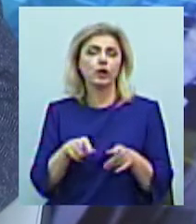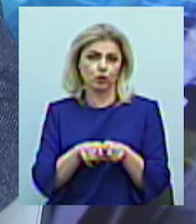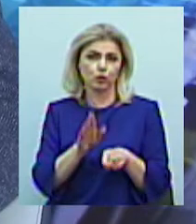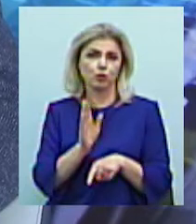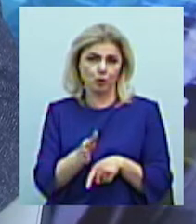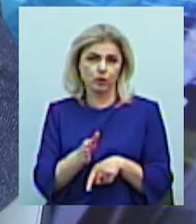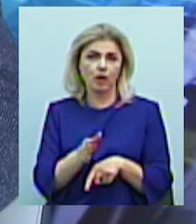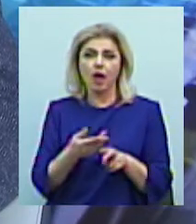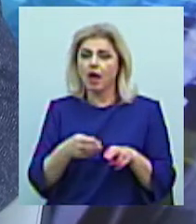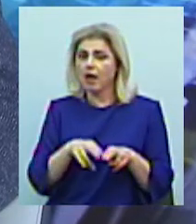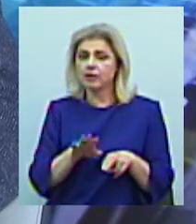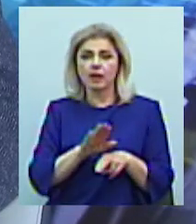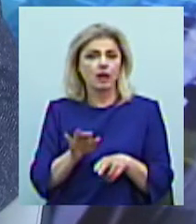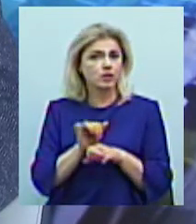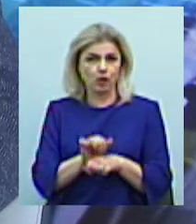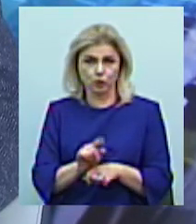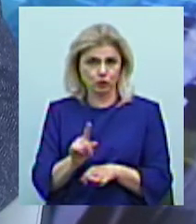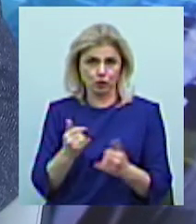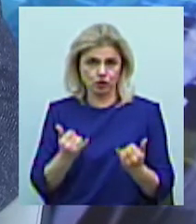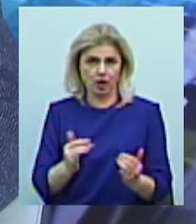происходит. Вы думаете, что